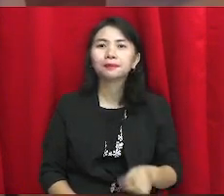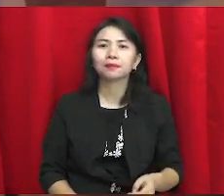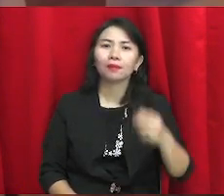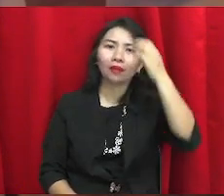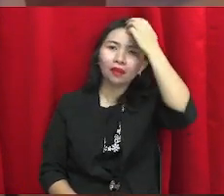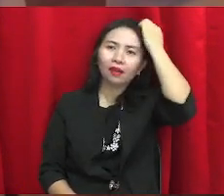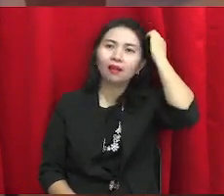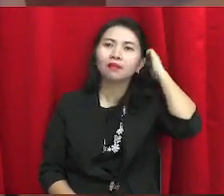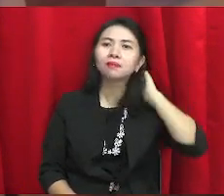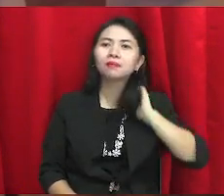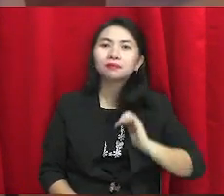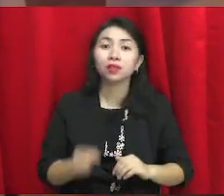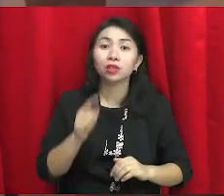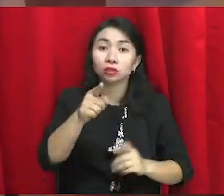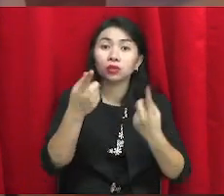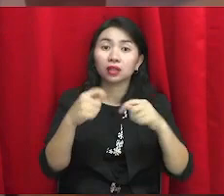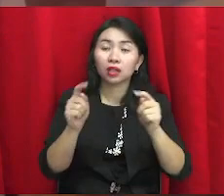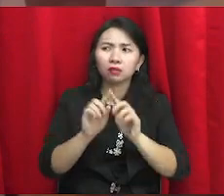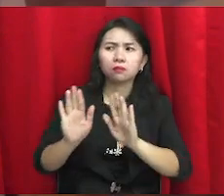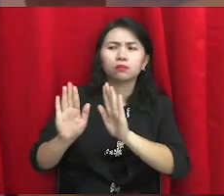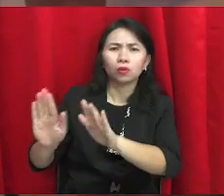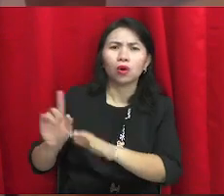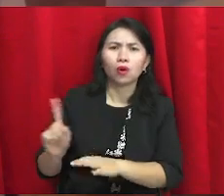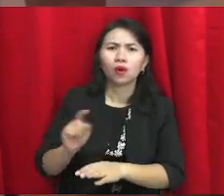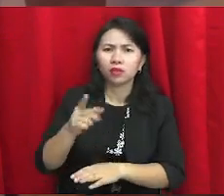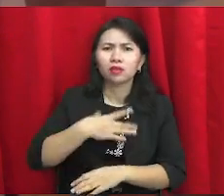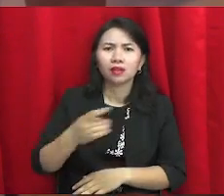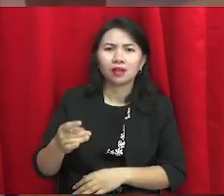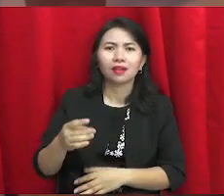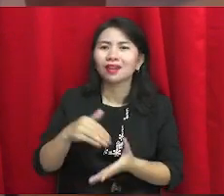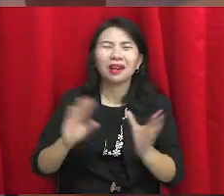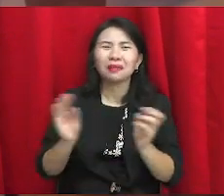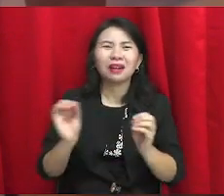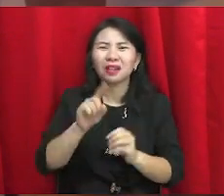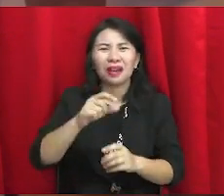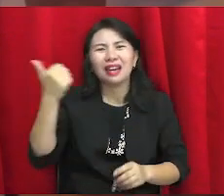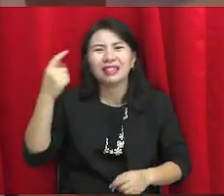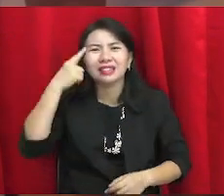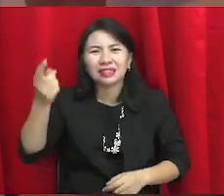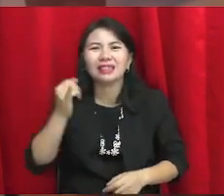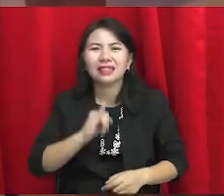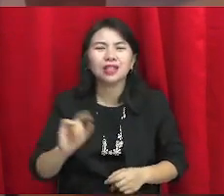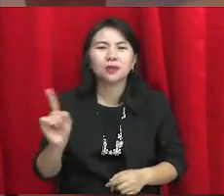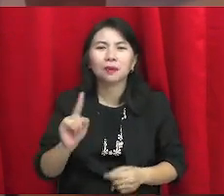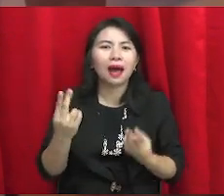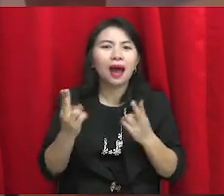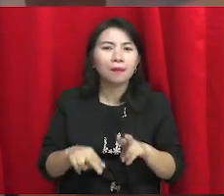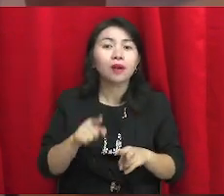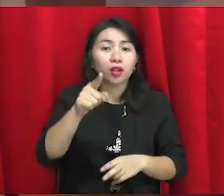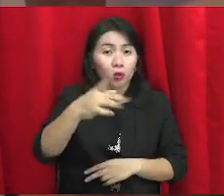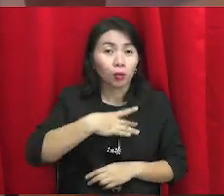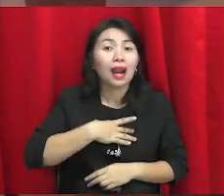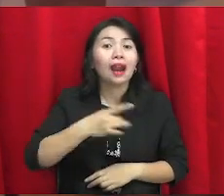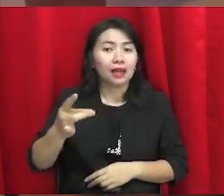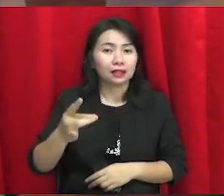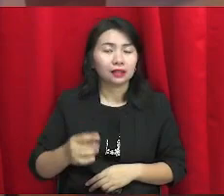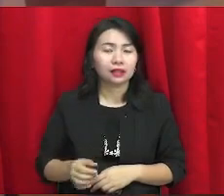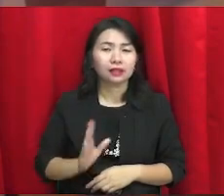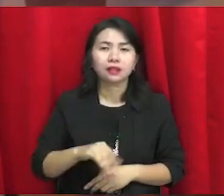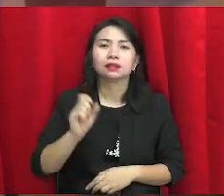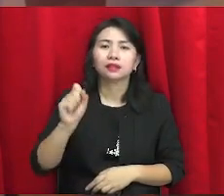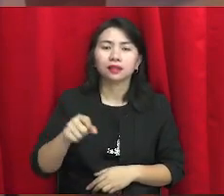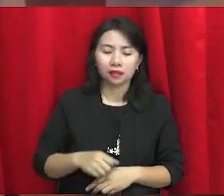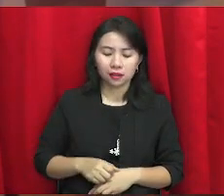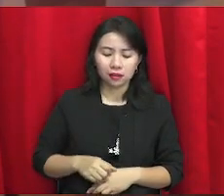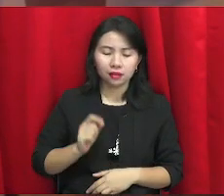kagigiit mo na gusto mo mangyari kaysa sa will ng Diyos, wala ka na talagang ibang iniisip eh. Kundi mangyari lang yung gusto mo. Amen. Totoo yun, kaya hindi mo